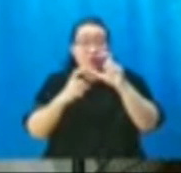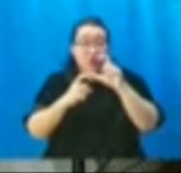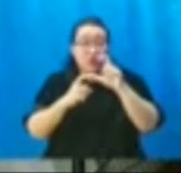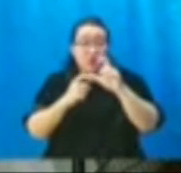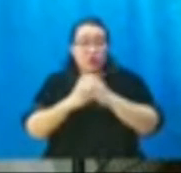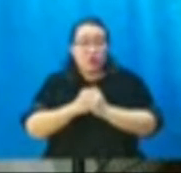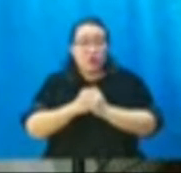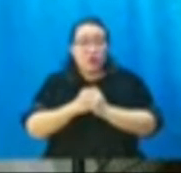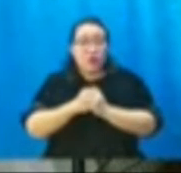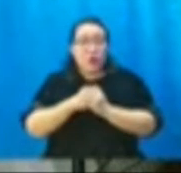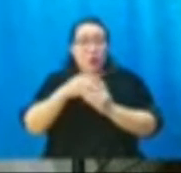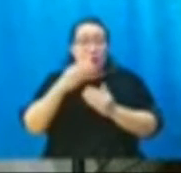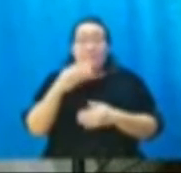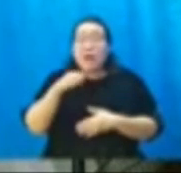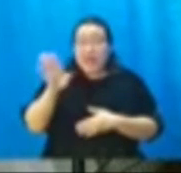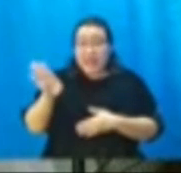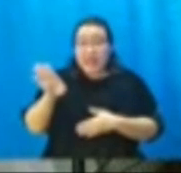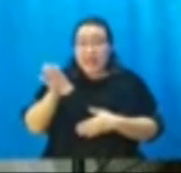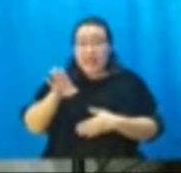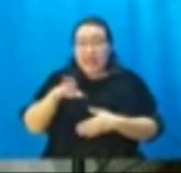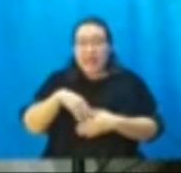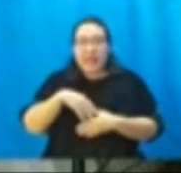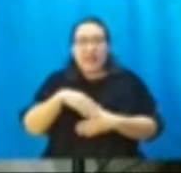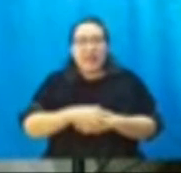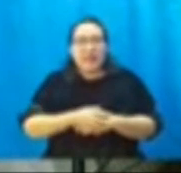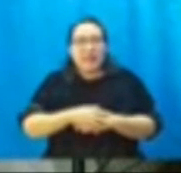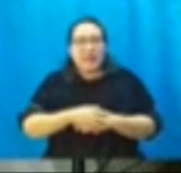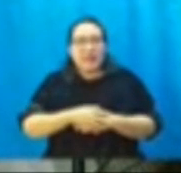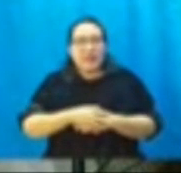Memulai Dengan biar apa2 namanya